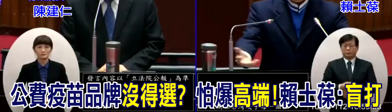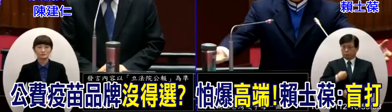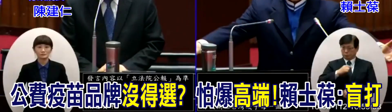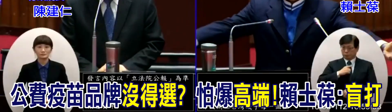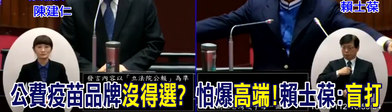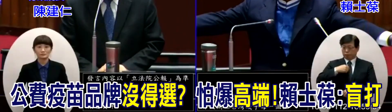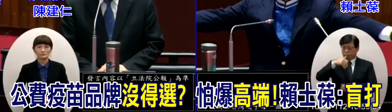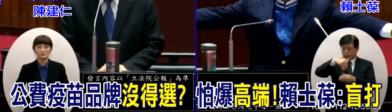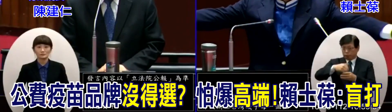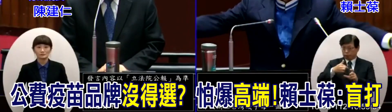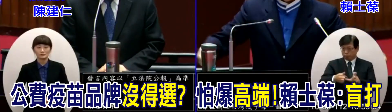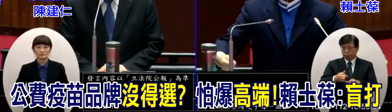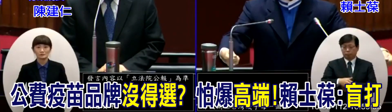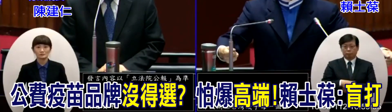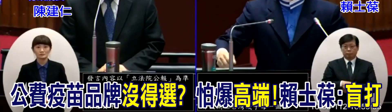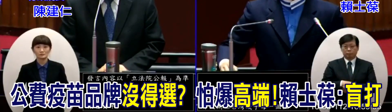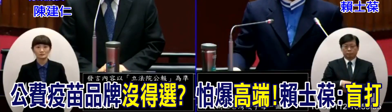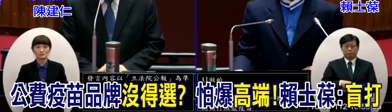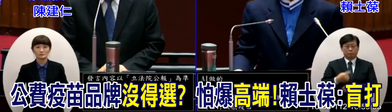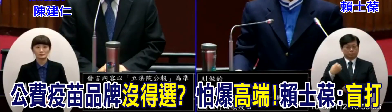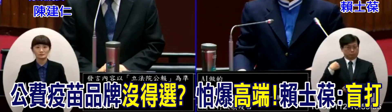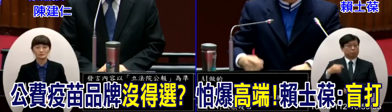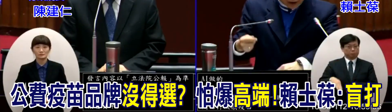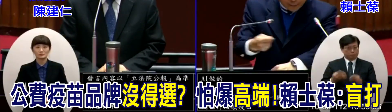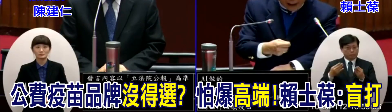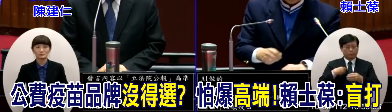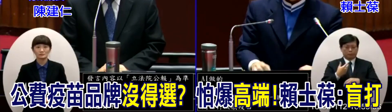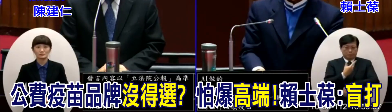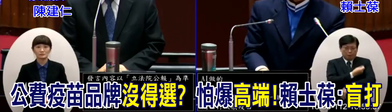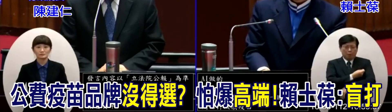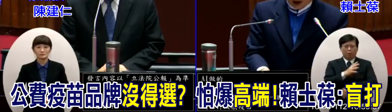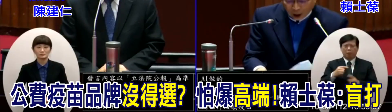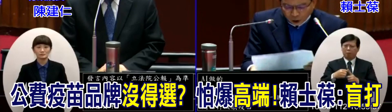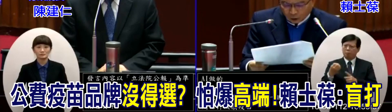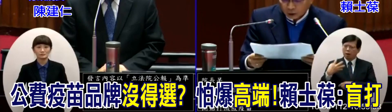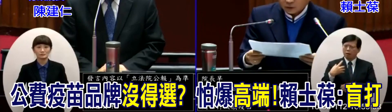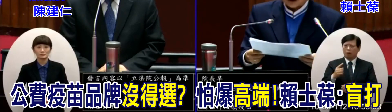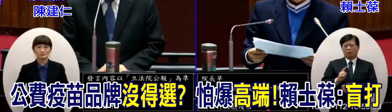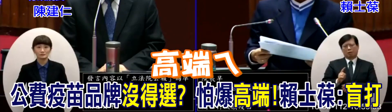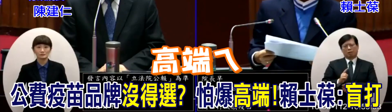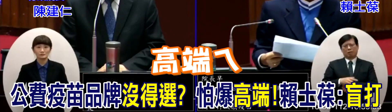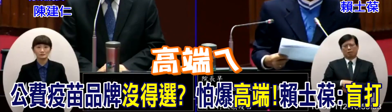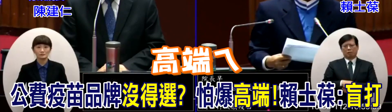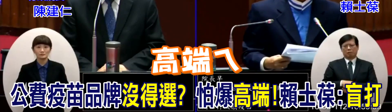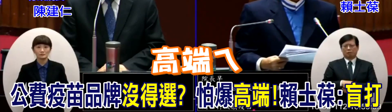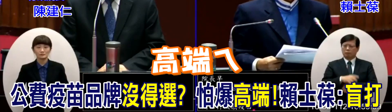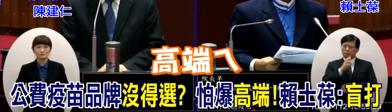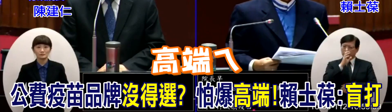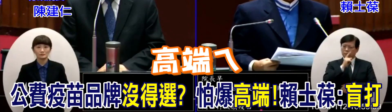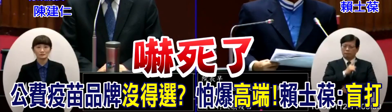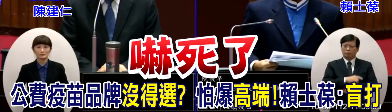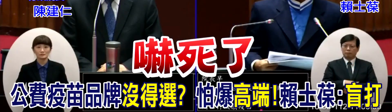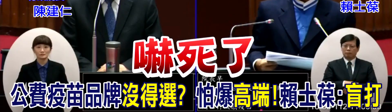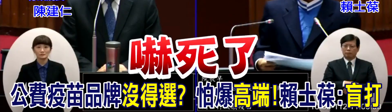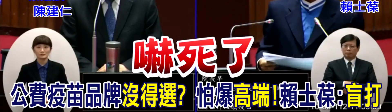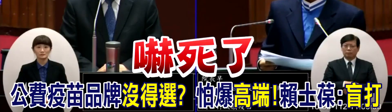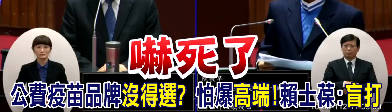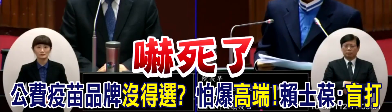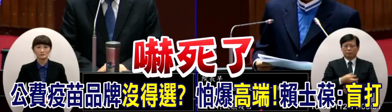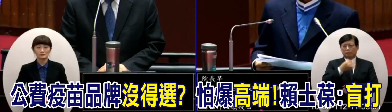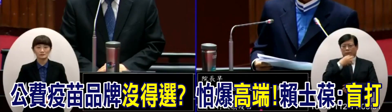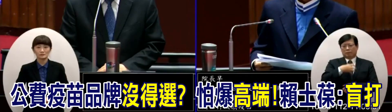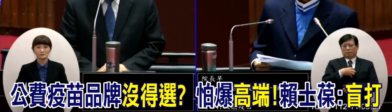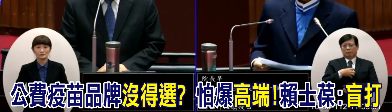选区，我的找你开始怕啊，有人怕你搞的讲，哎呦，这高端的，我们惊死